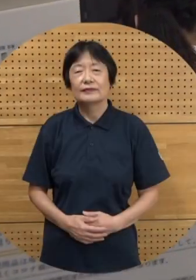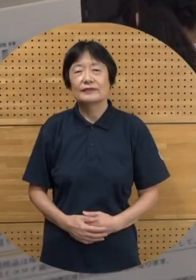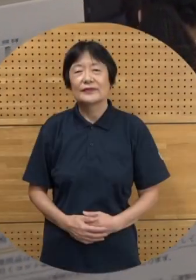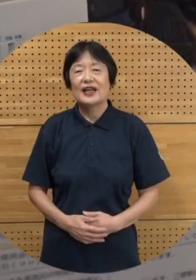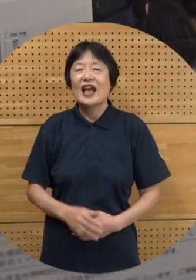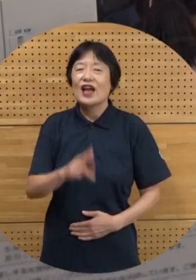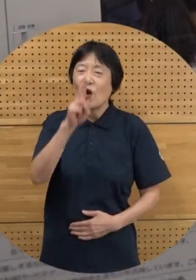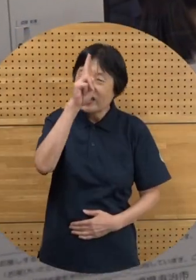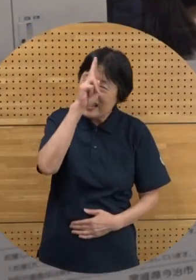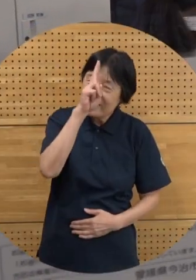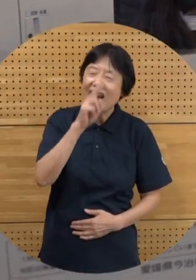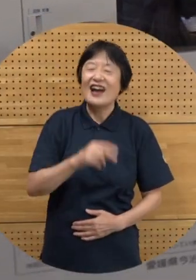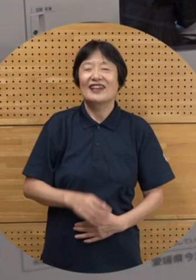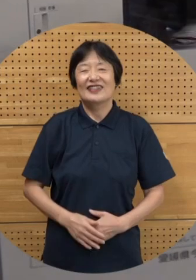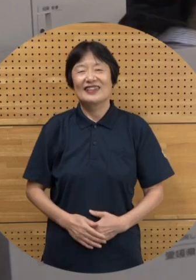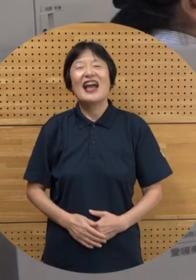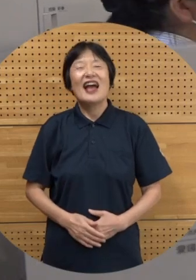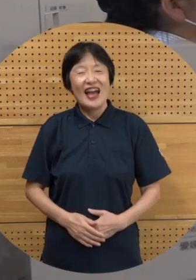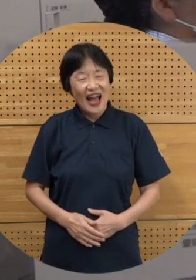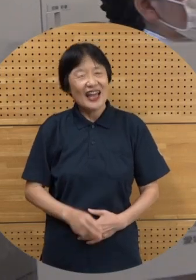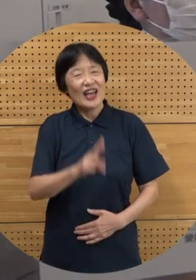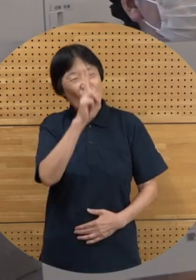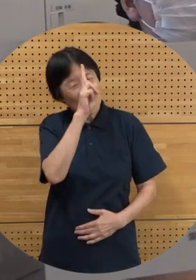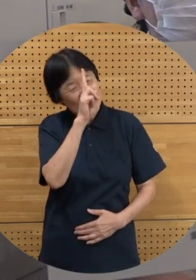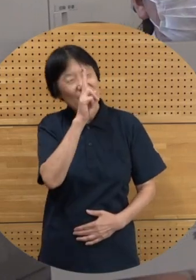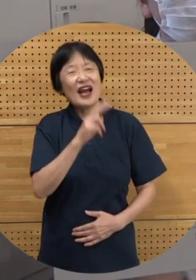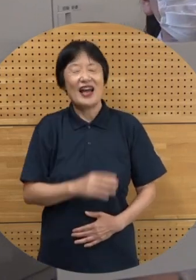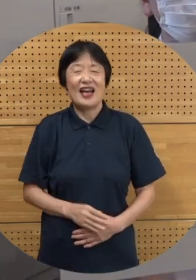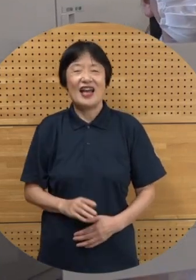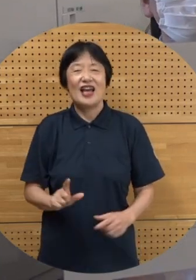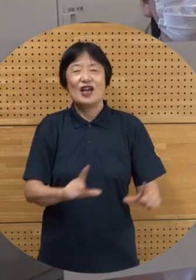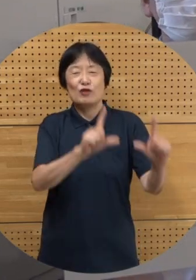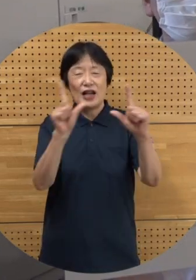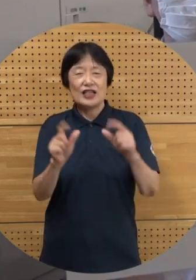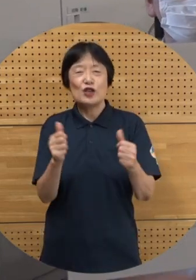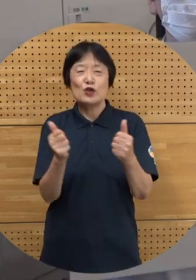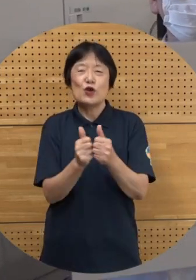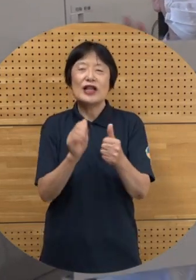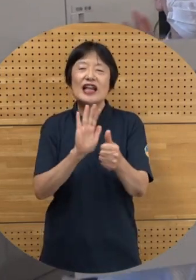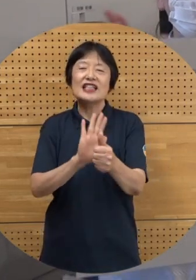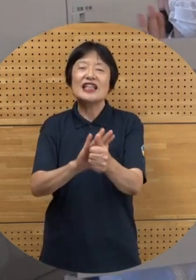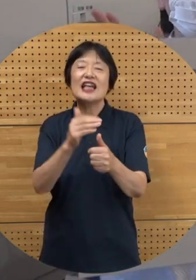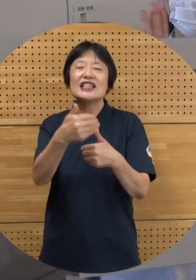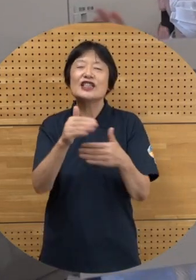こんにちは。 はい、こんにちは、暮らしの相談支援室です。